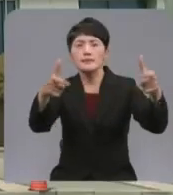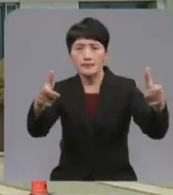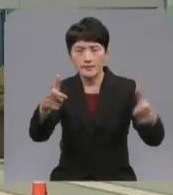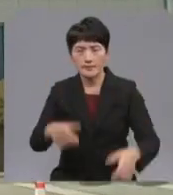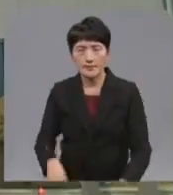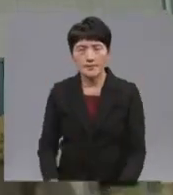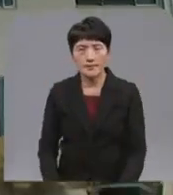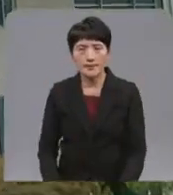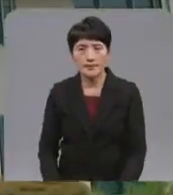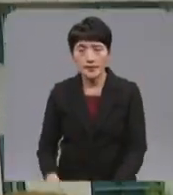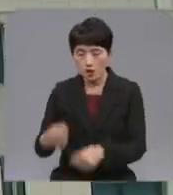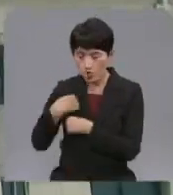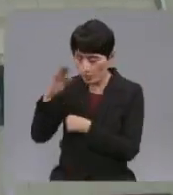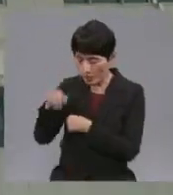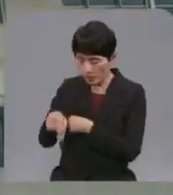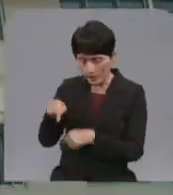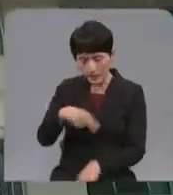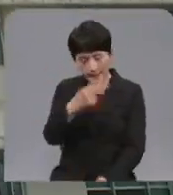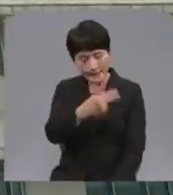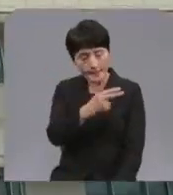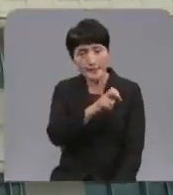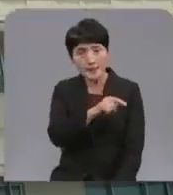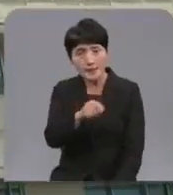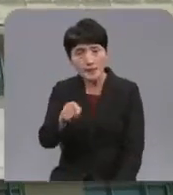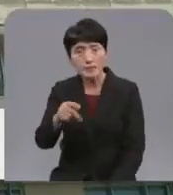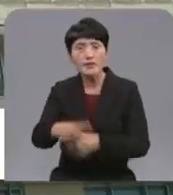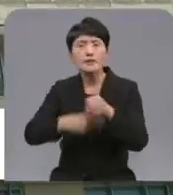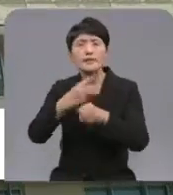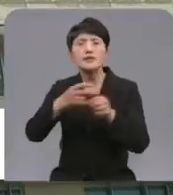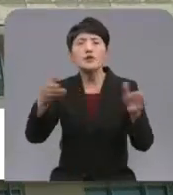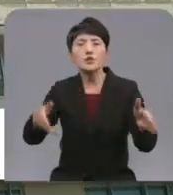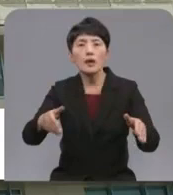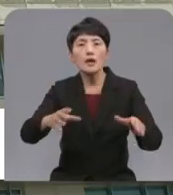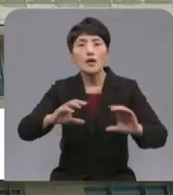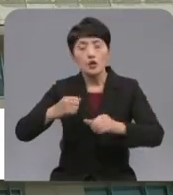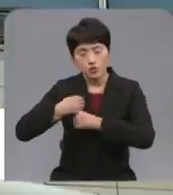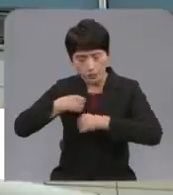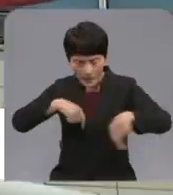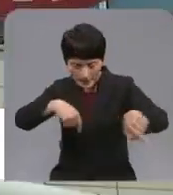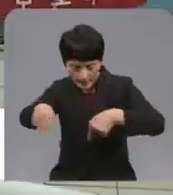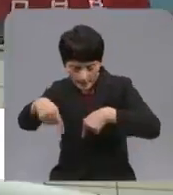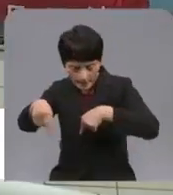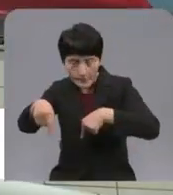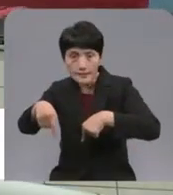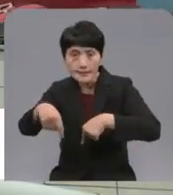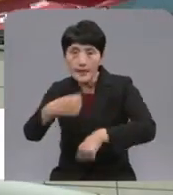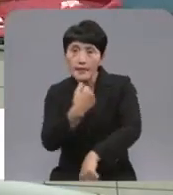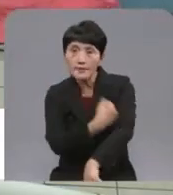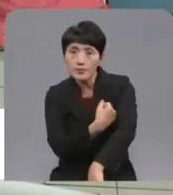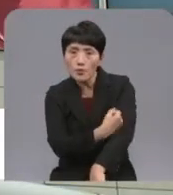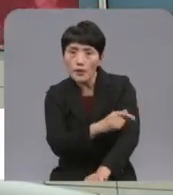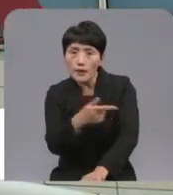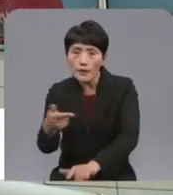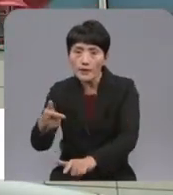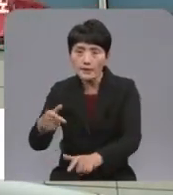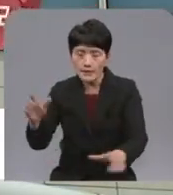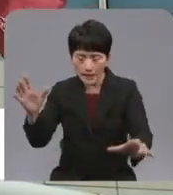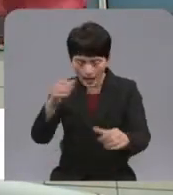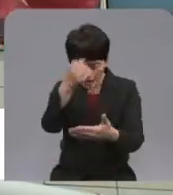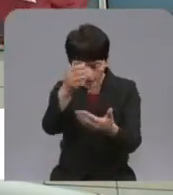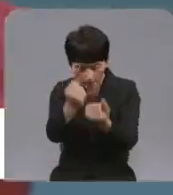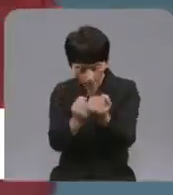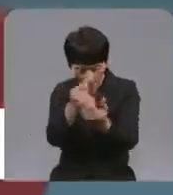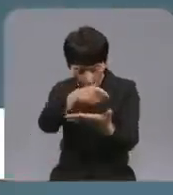c'est où la publier aujourd'hui son nouveau livre blanc sur la défense un document qui porte sur les résultats de sa politique de défense menée en